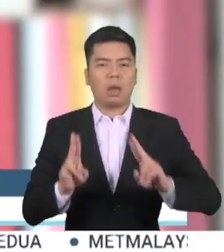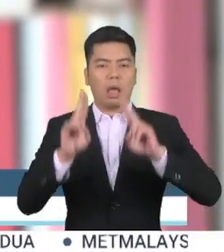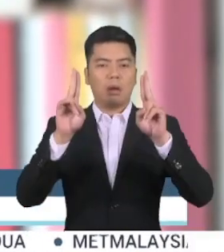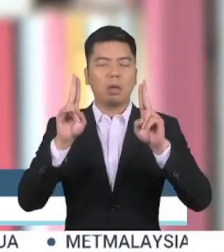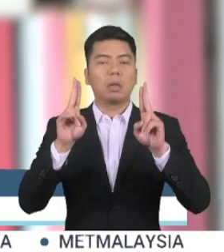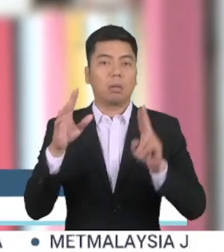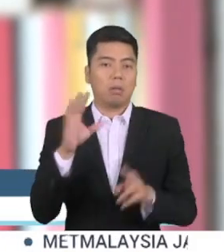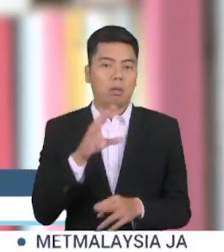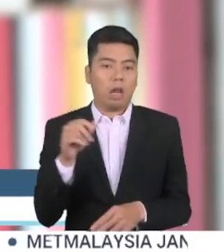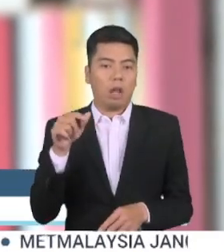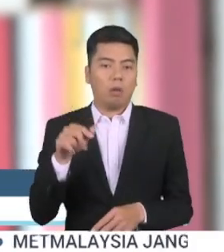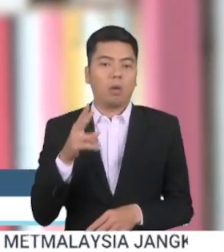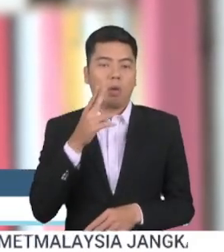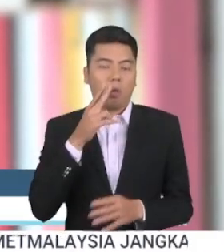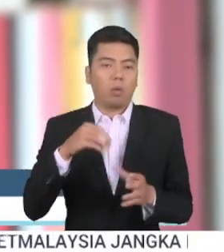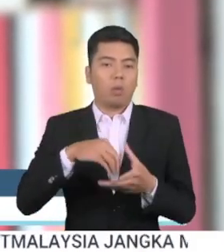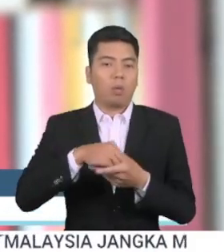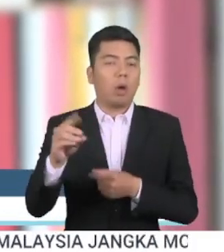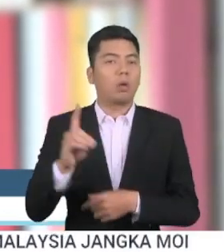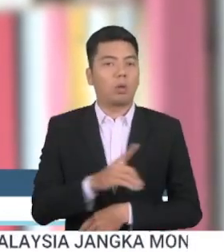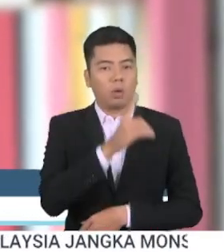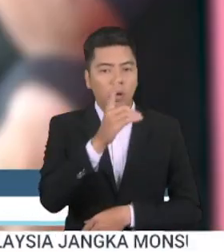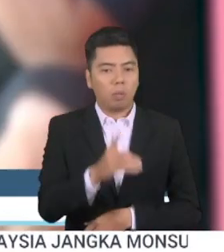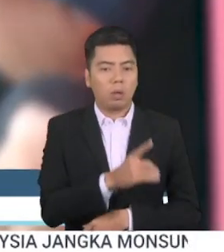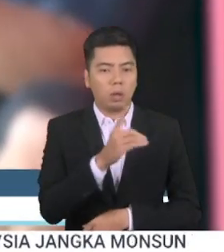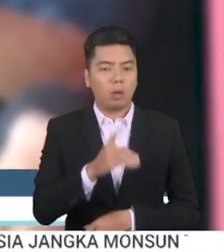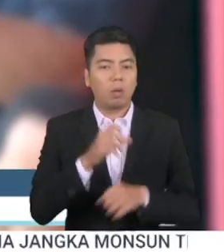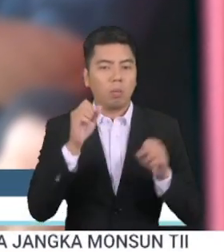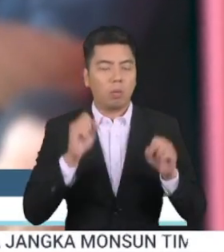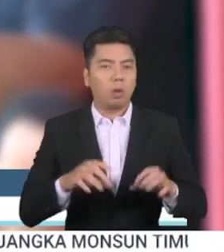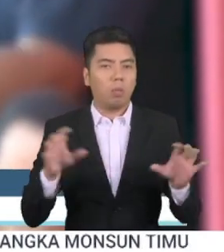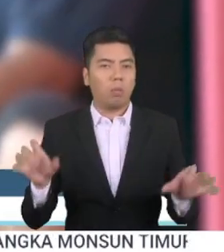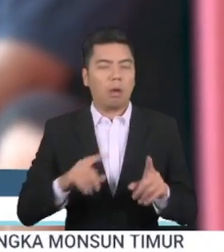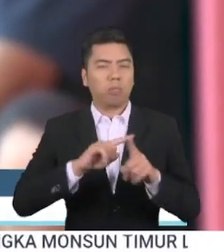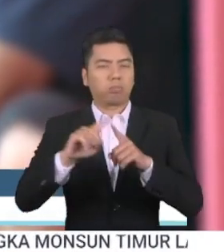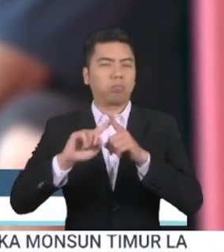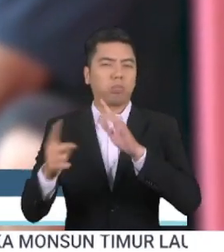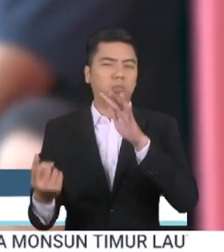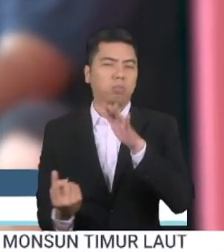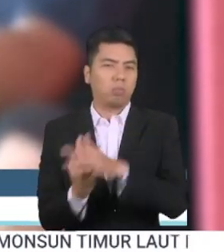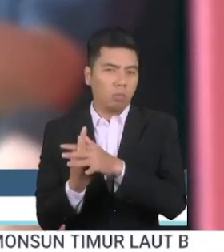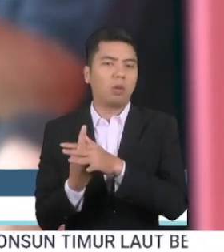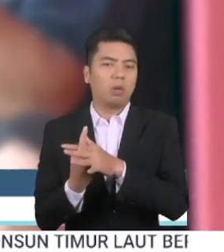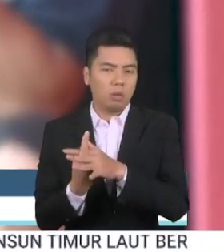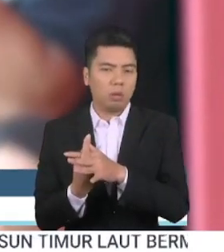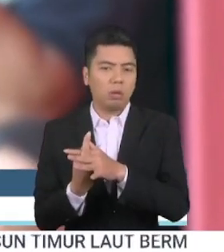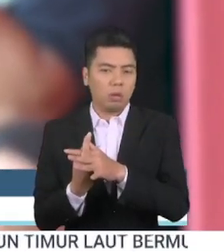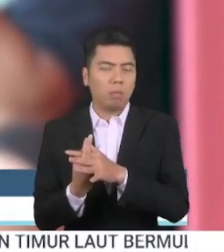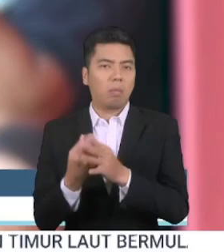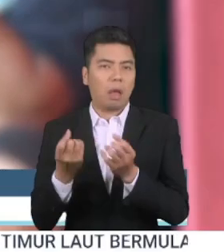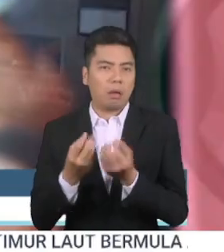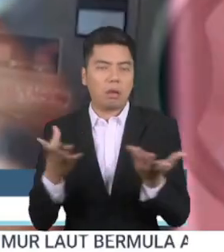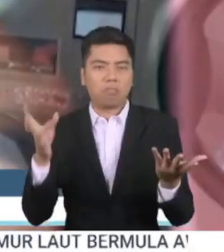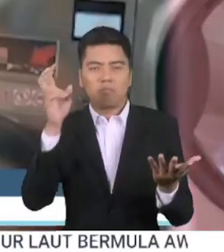Namun, melakukannya di ruangan Dobi akan mengakibatkan pelbagai lagi kesan buruk lebih